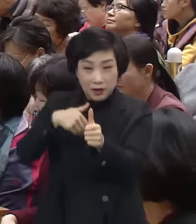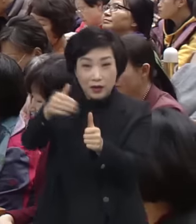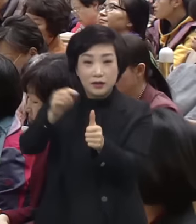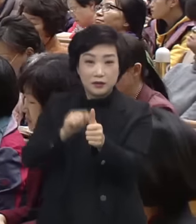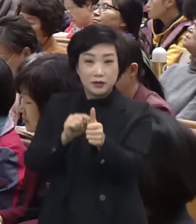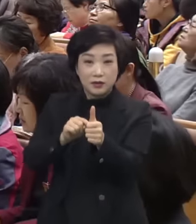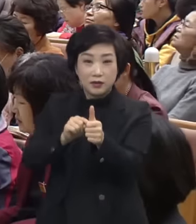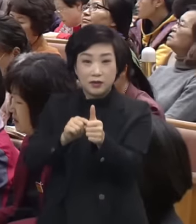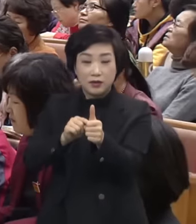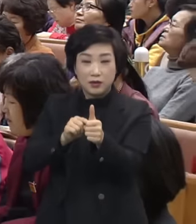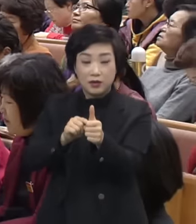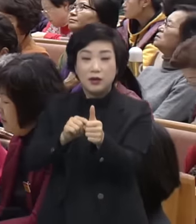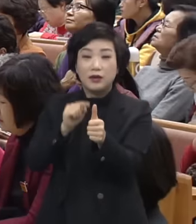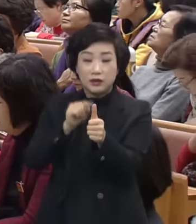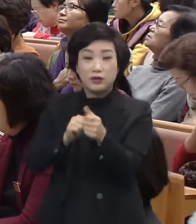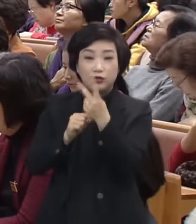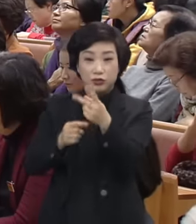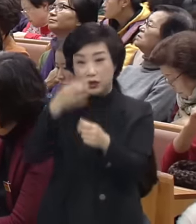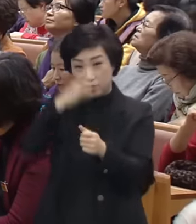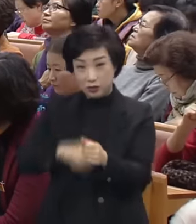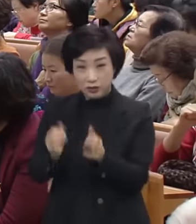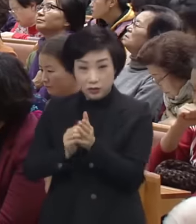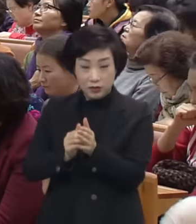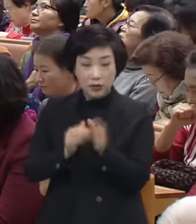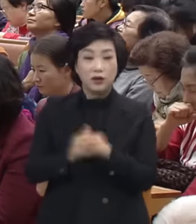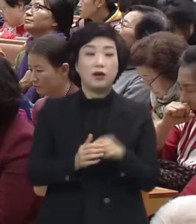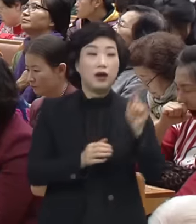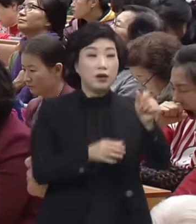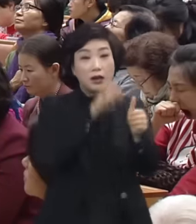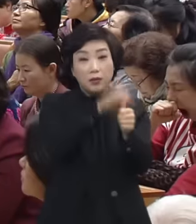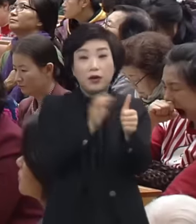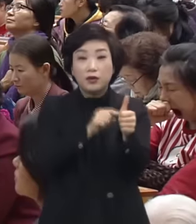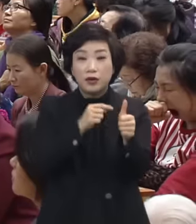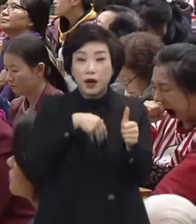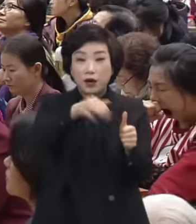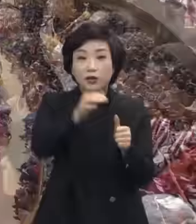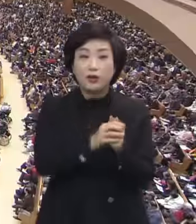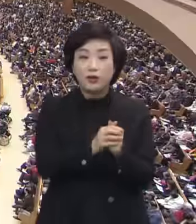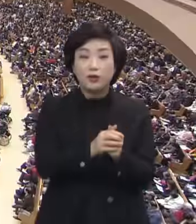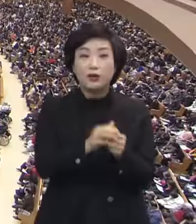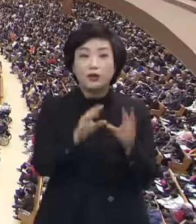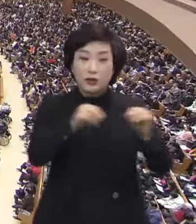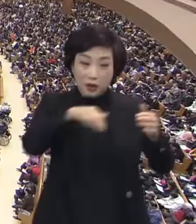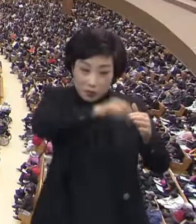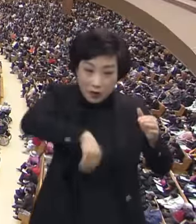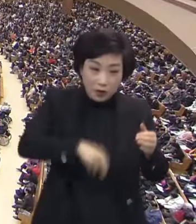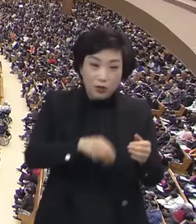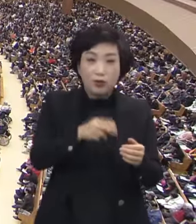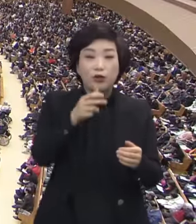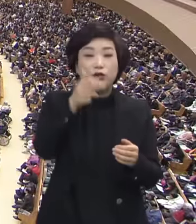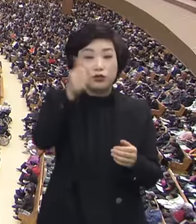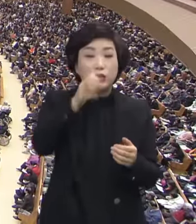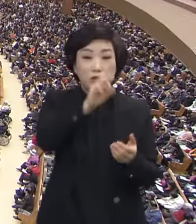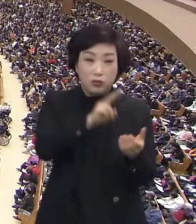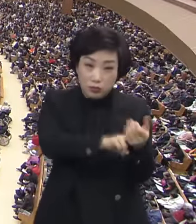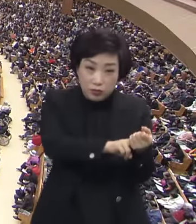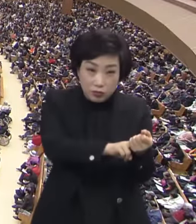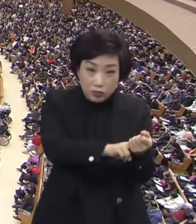그같이 하여 또 두 달란트를 남겼으되 한 달란트 받은 자는 가서 땅을 파고 그 주인의 돈을 감추어